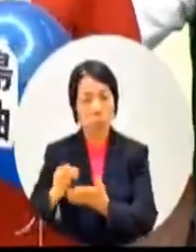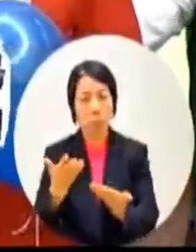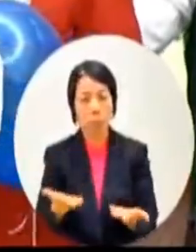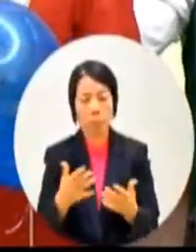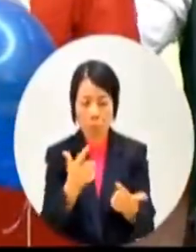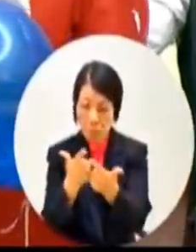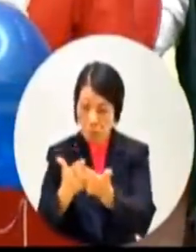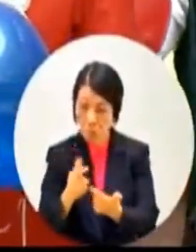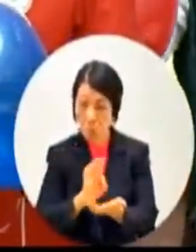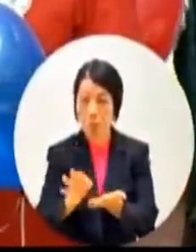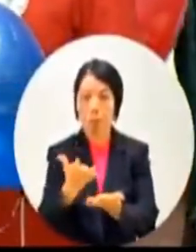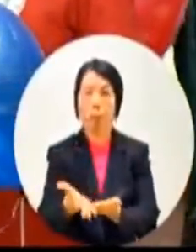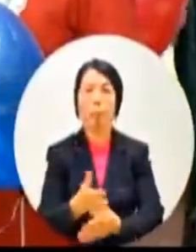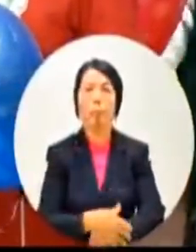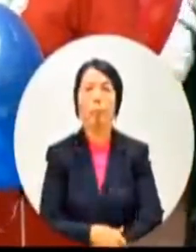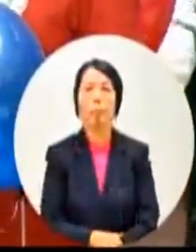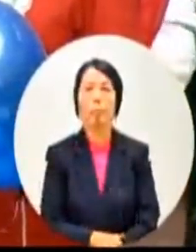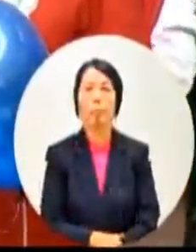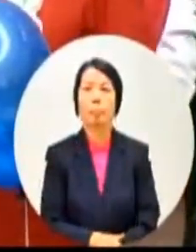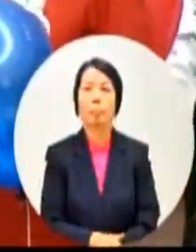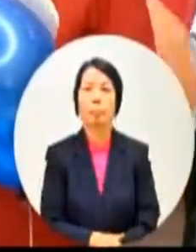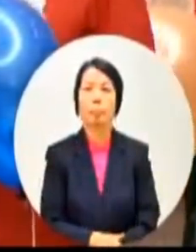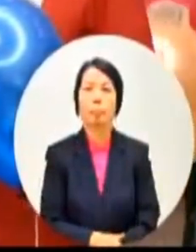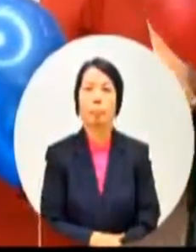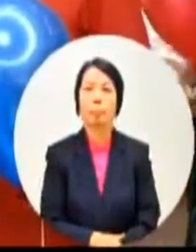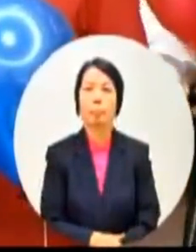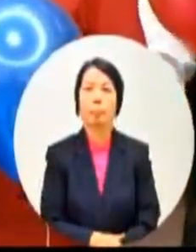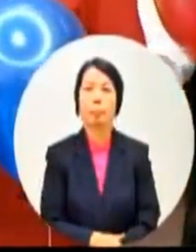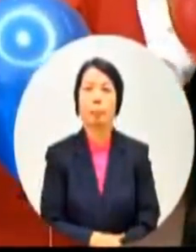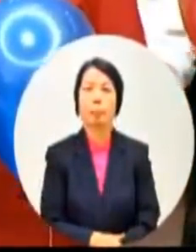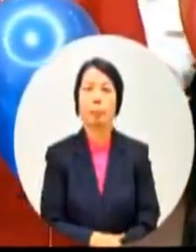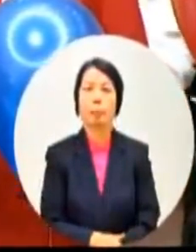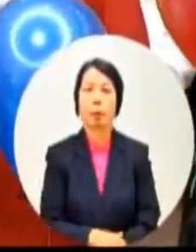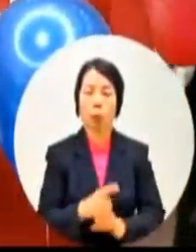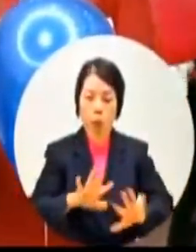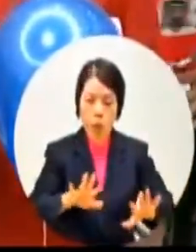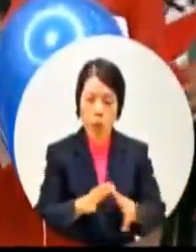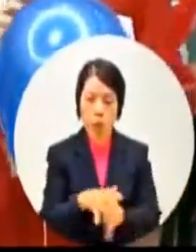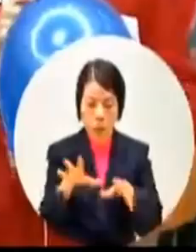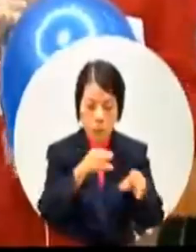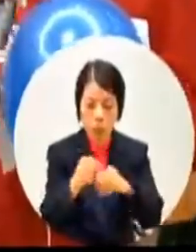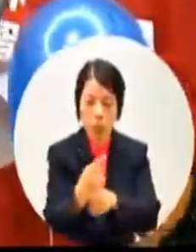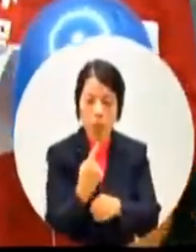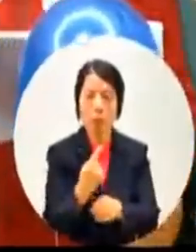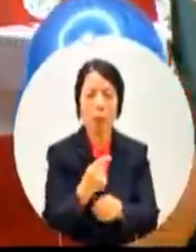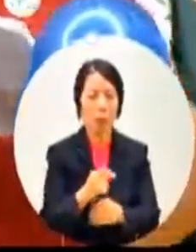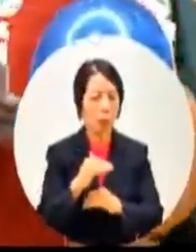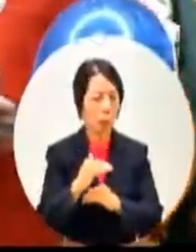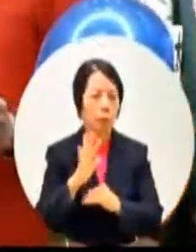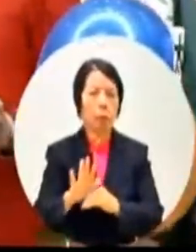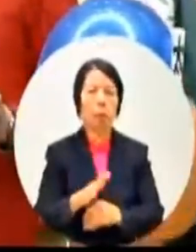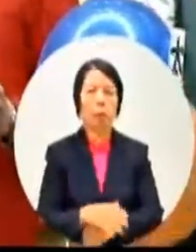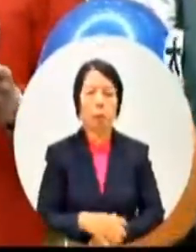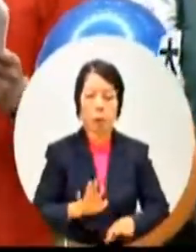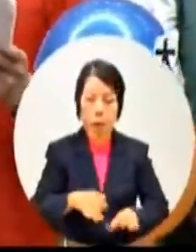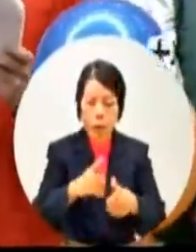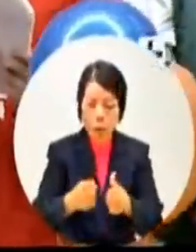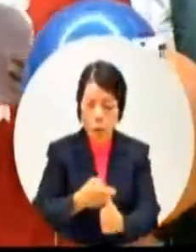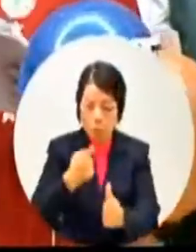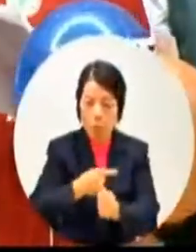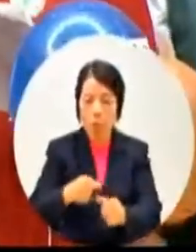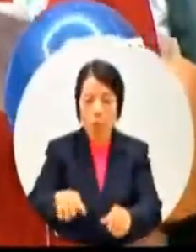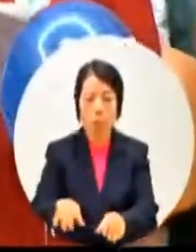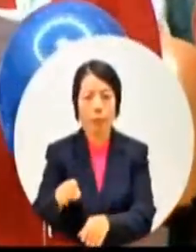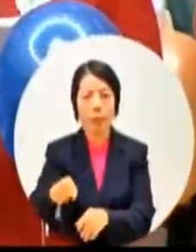好。 我们现在手上资源有限，我们会先从最迫切的开始。好，啊，最近是做了蛋黄